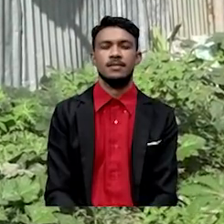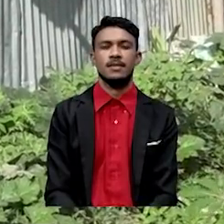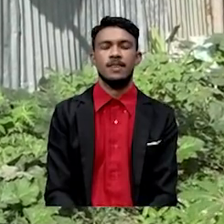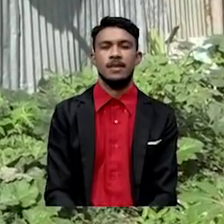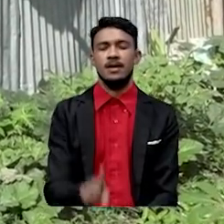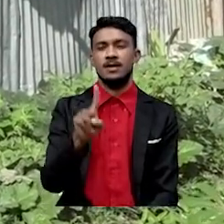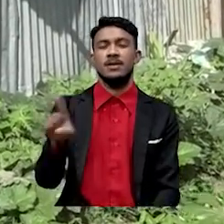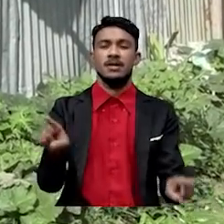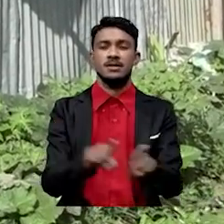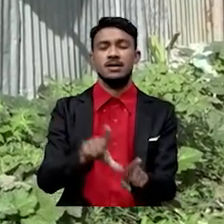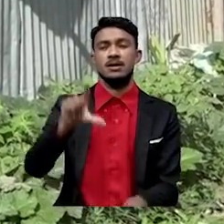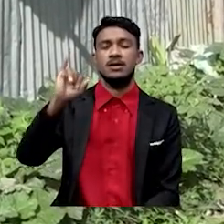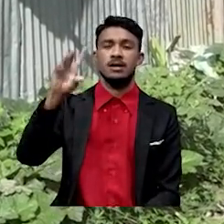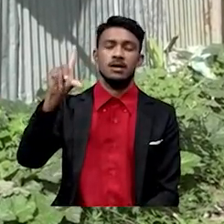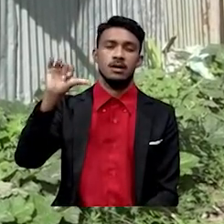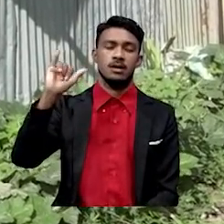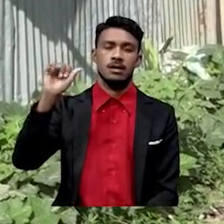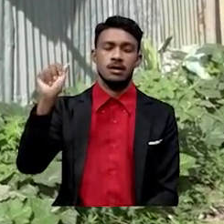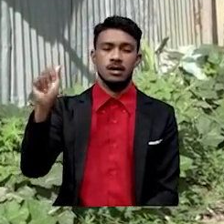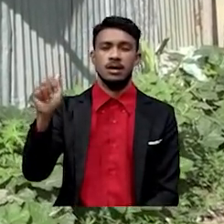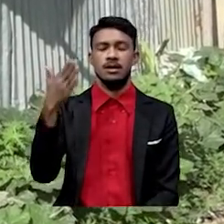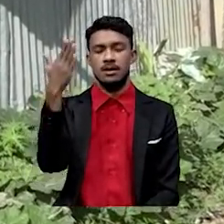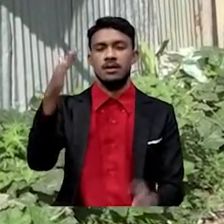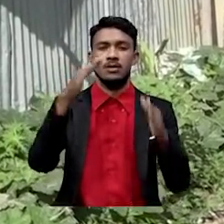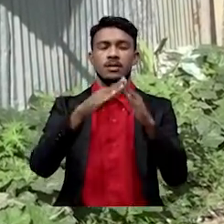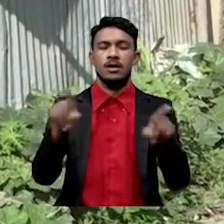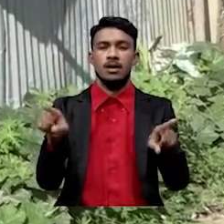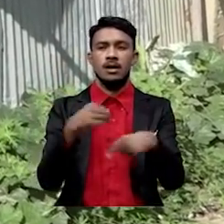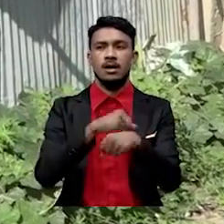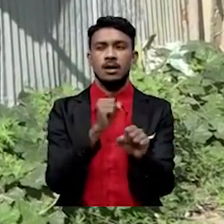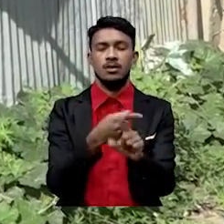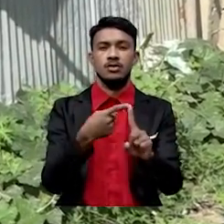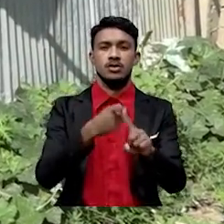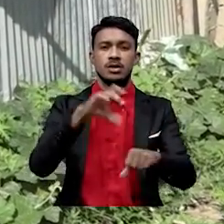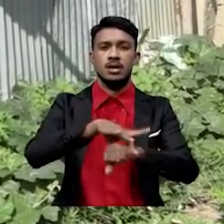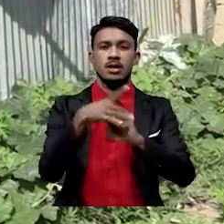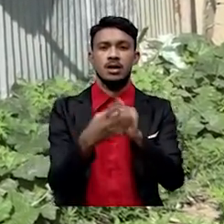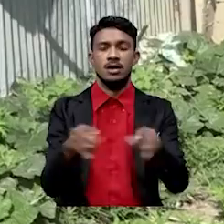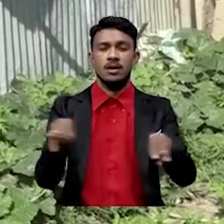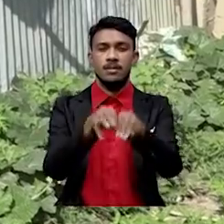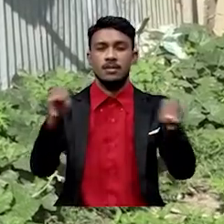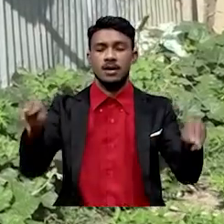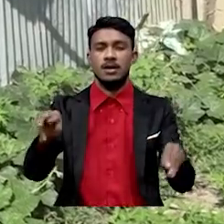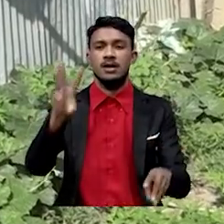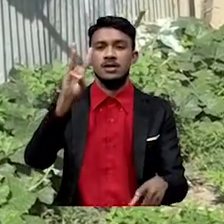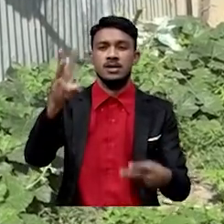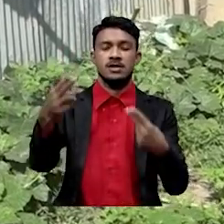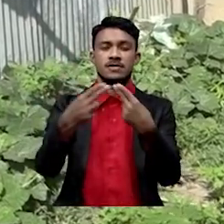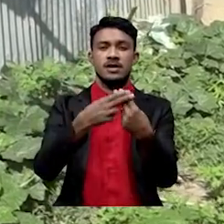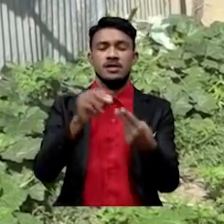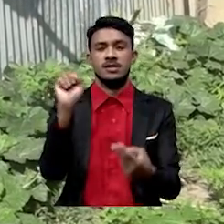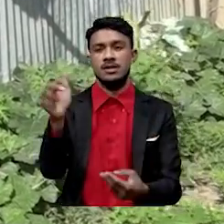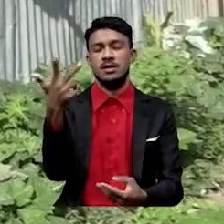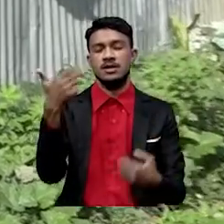Ida ne mak mana Lidia de Jesus ni uma. Nebe construi huserai medida 6x13.